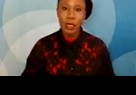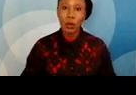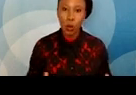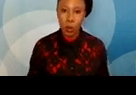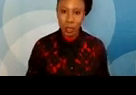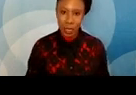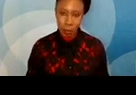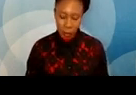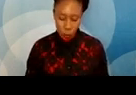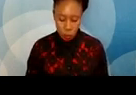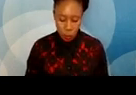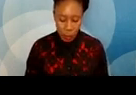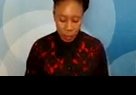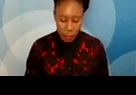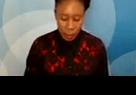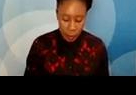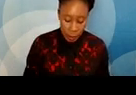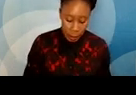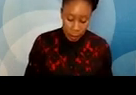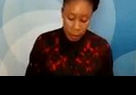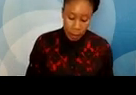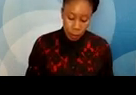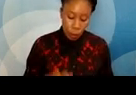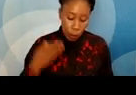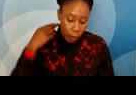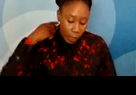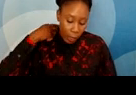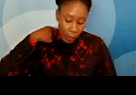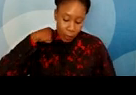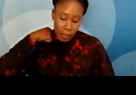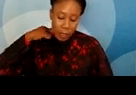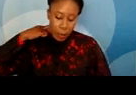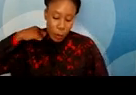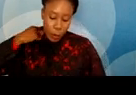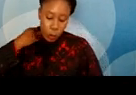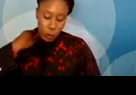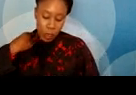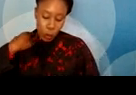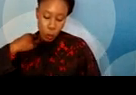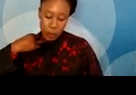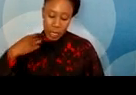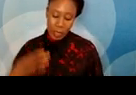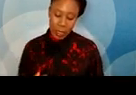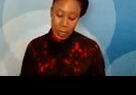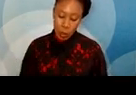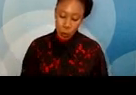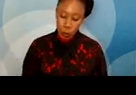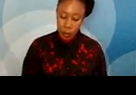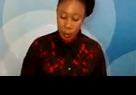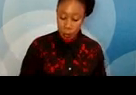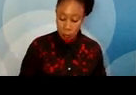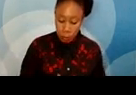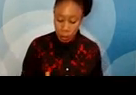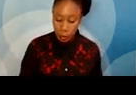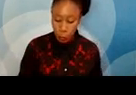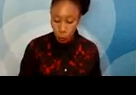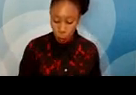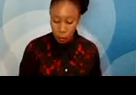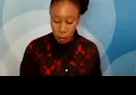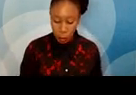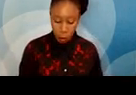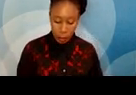att kunna återhämta oss. Och när vi tittar på ekonomi och åtgärder i relation till